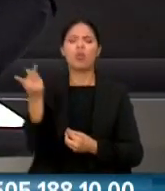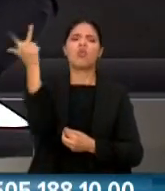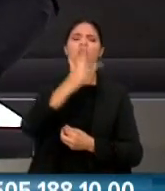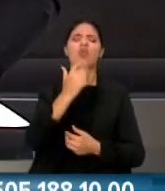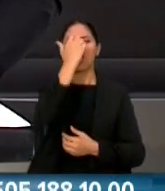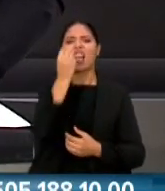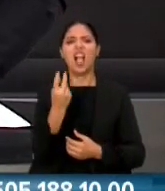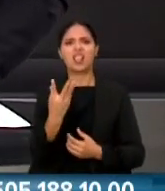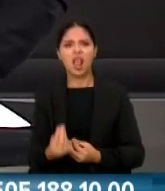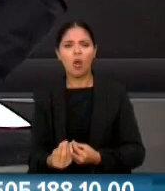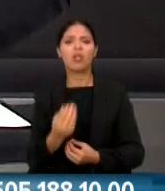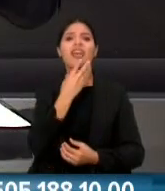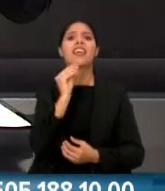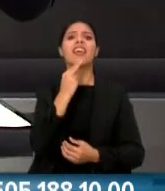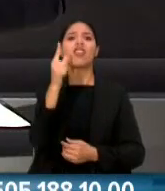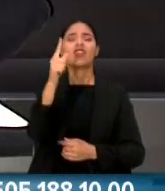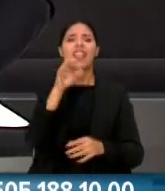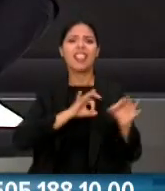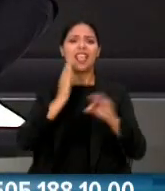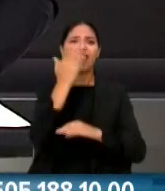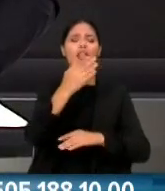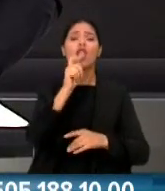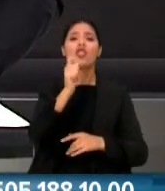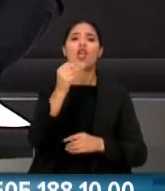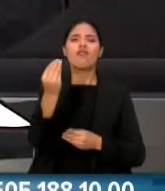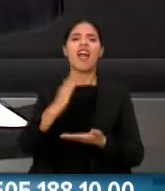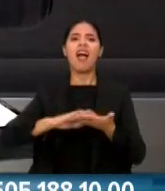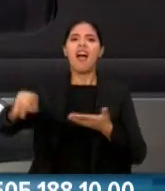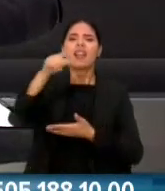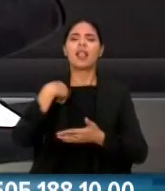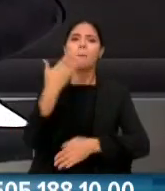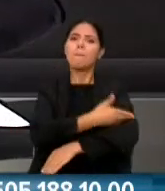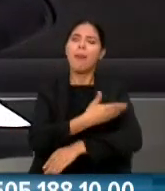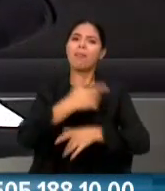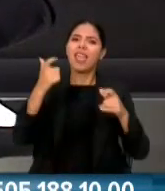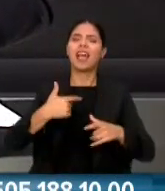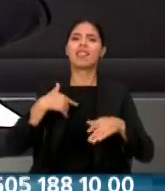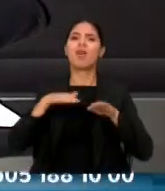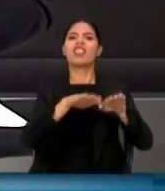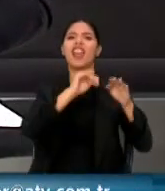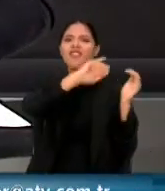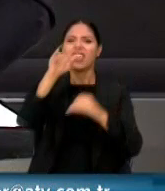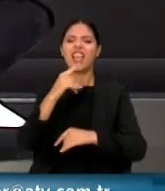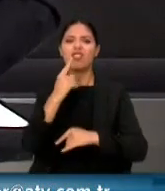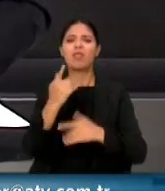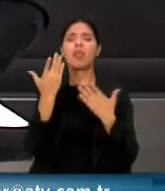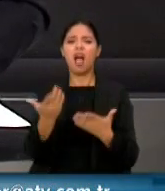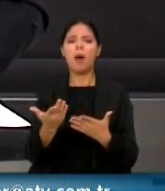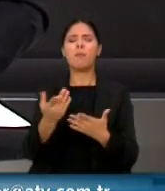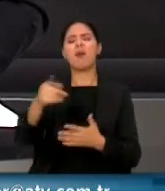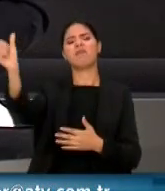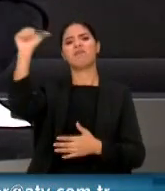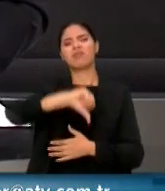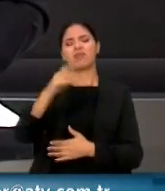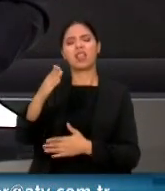onu. Genç kadın tedaviye giderken bir söz verdi arkadaşlarına. Memleketime konvoyla döneceğim dedi. Döndü de ama bu kez